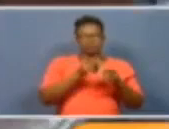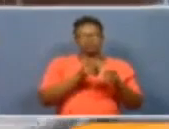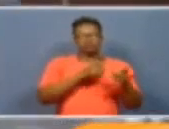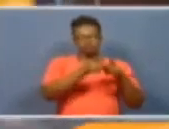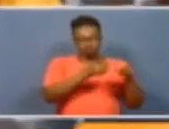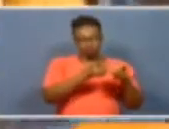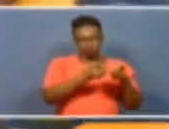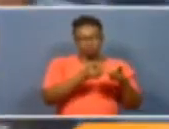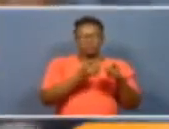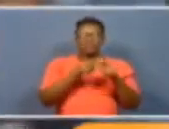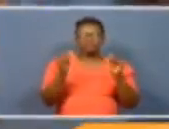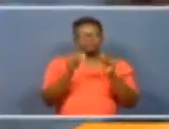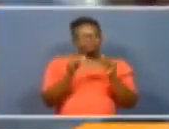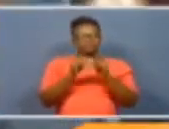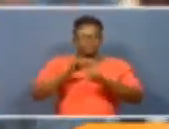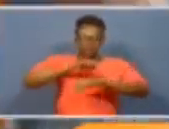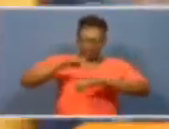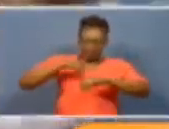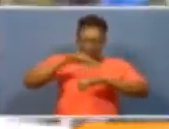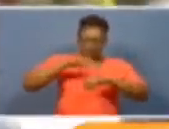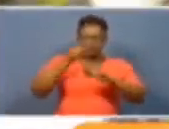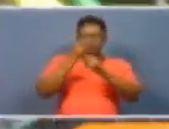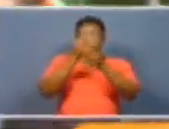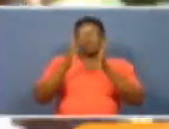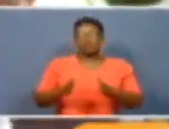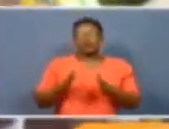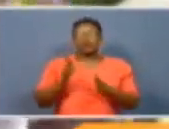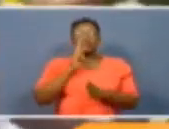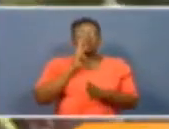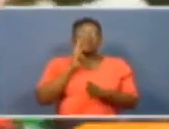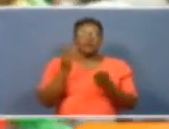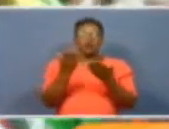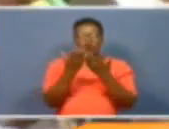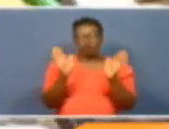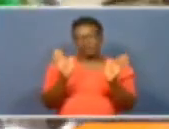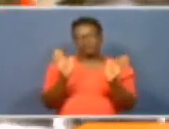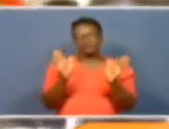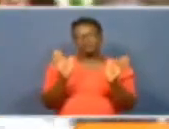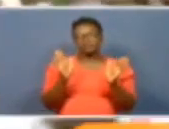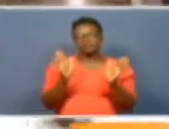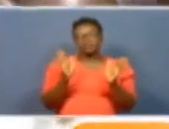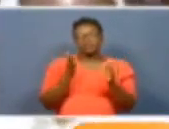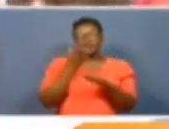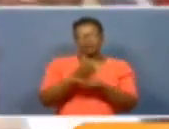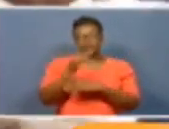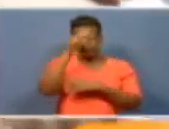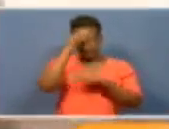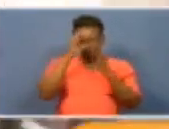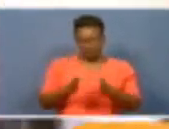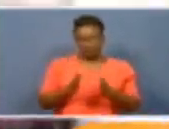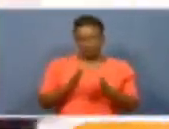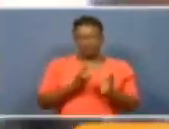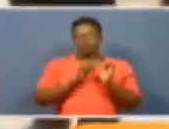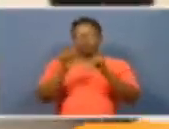saa kadhaa, hatimaye wafanyikazi hao walifungulia maji. Hii ni kufuatia ziara ya gavana katika vituo mbalimbali vya